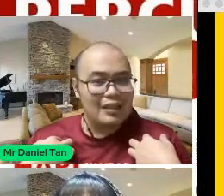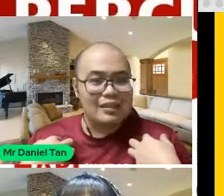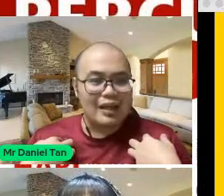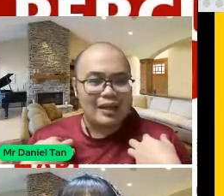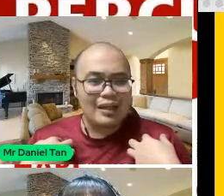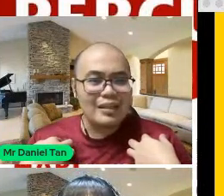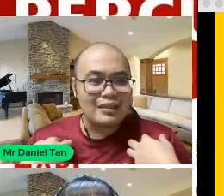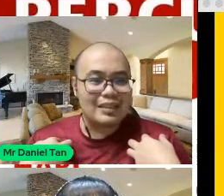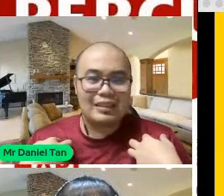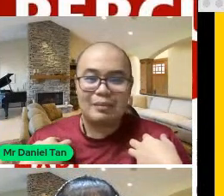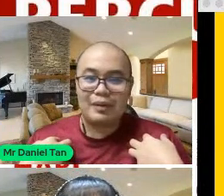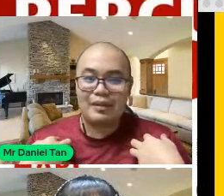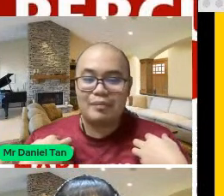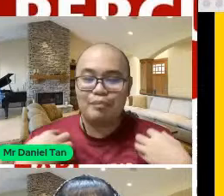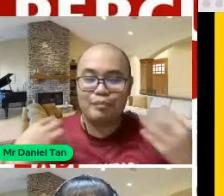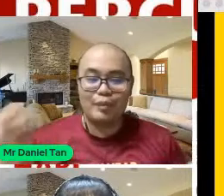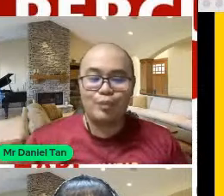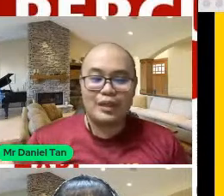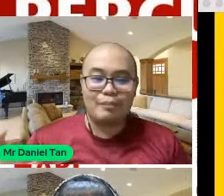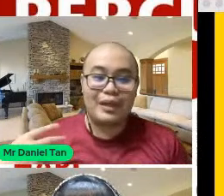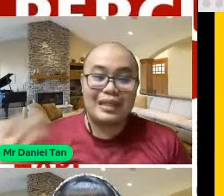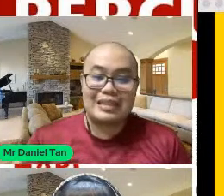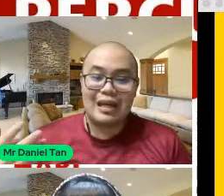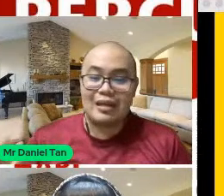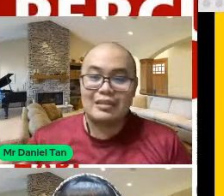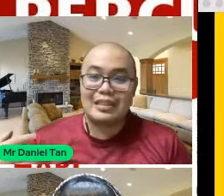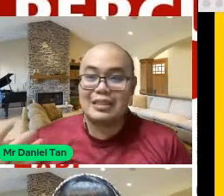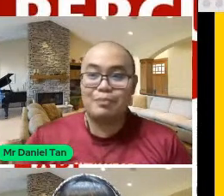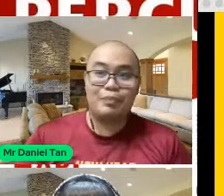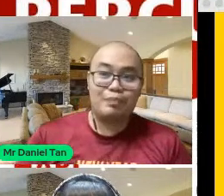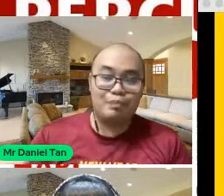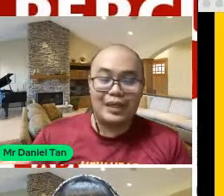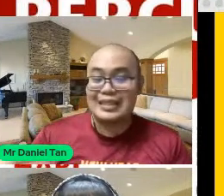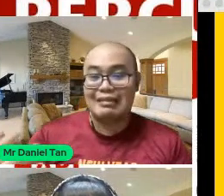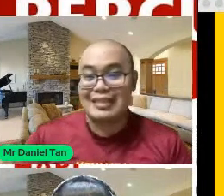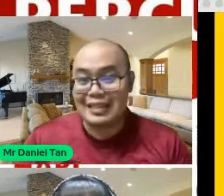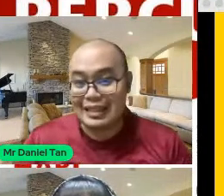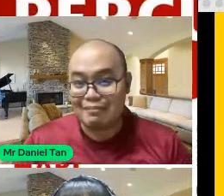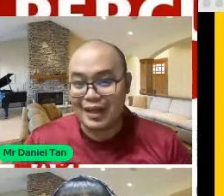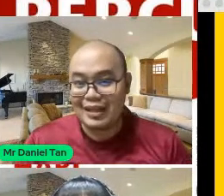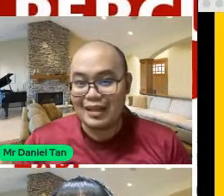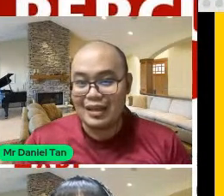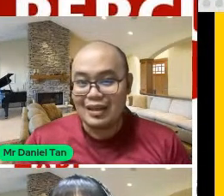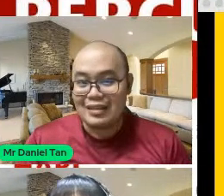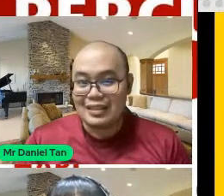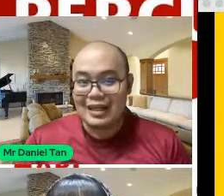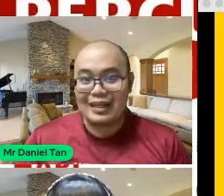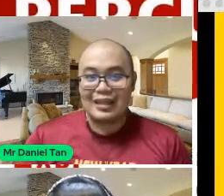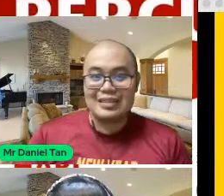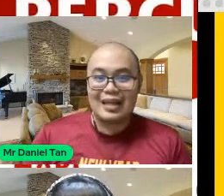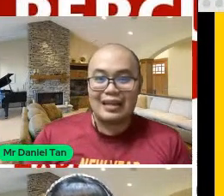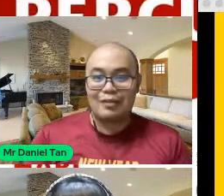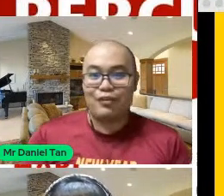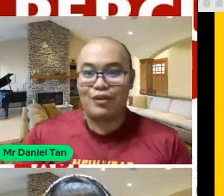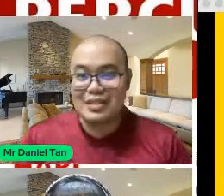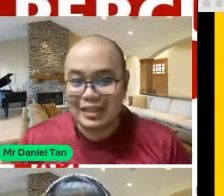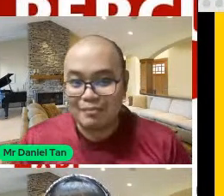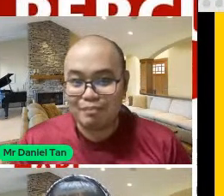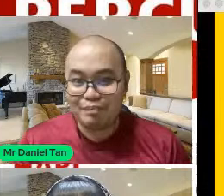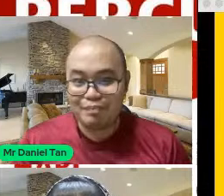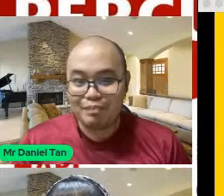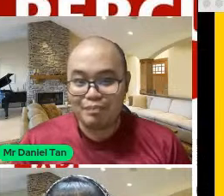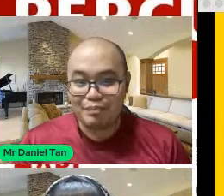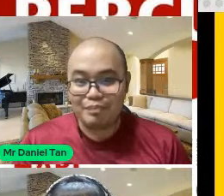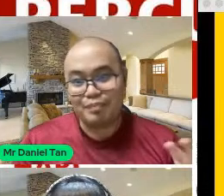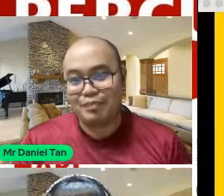mengajak takkan bisa tidak membuat pengajar sesi pengajaran saya dengan baik sedangkan saya hanya fokus